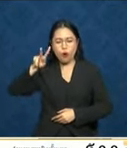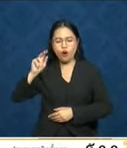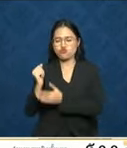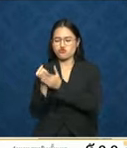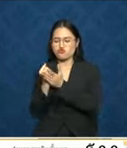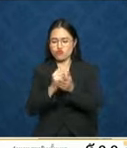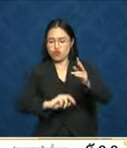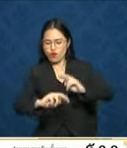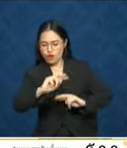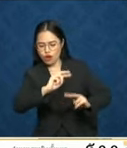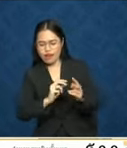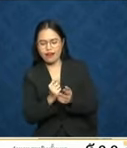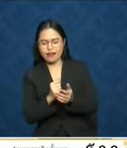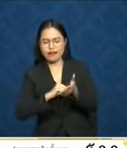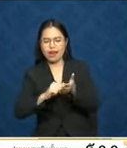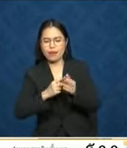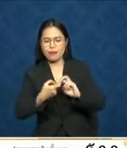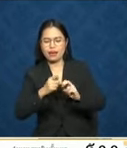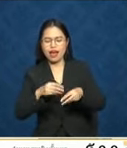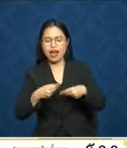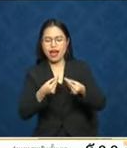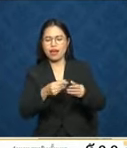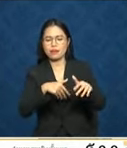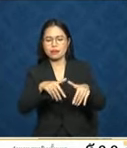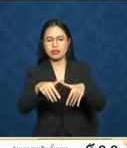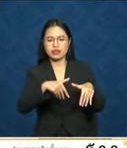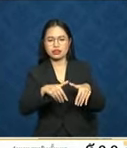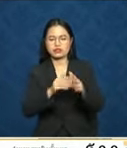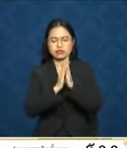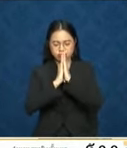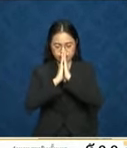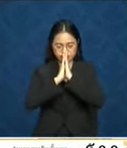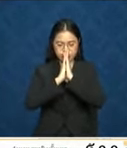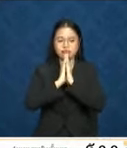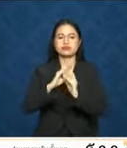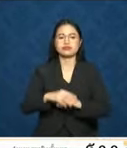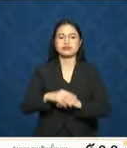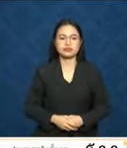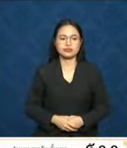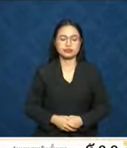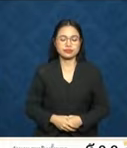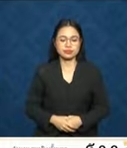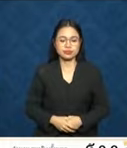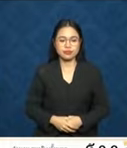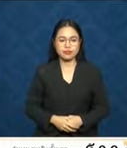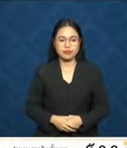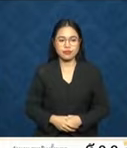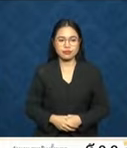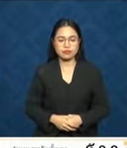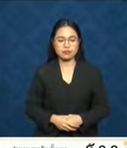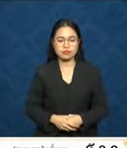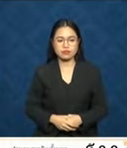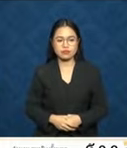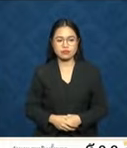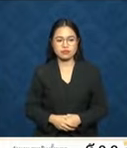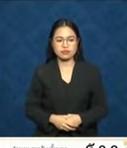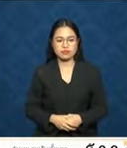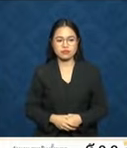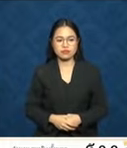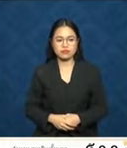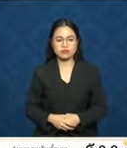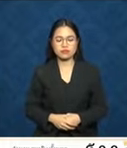ขตตรงนั้นให้พี่น้องประชาชนด้วยค่ะขอกราบขอบพระคุณค่ะ ต่อไปขอเชิญคุณกมลศักดิ์ลีวาม